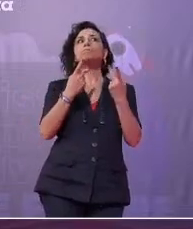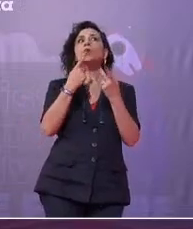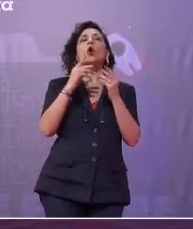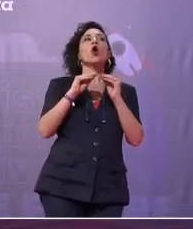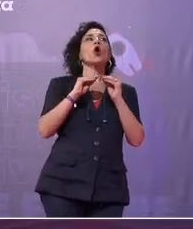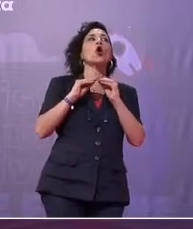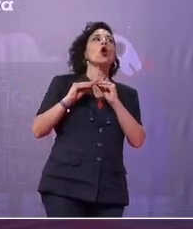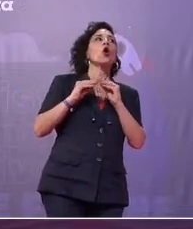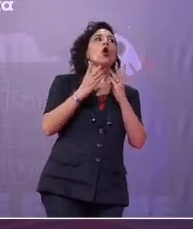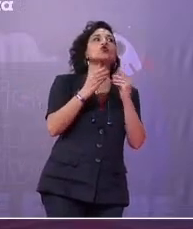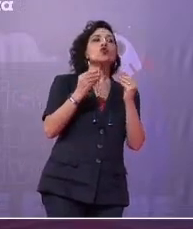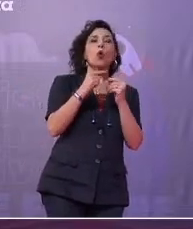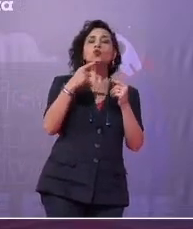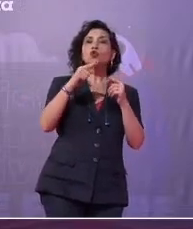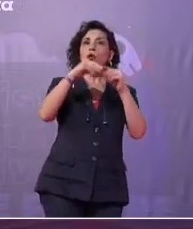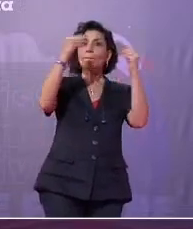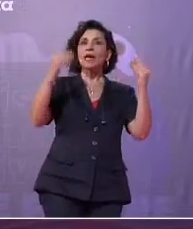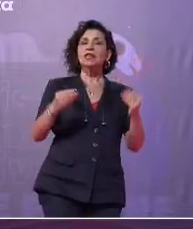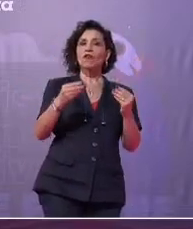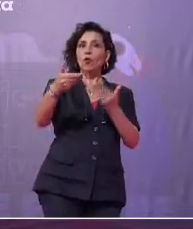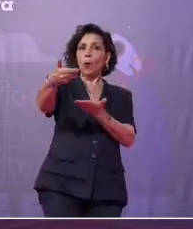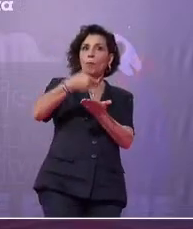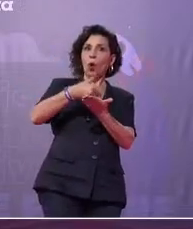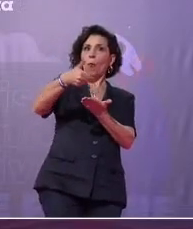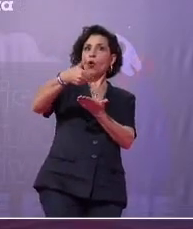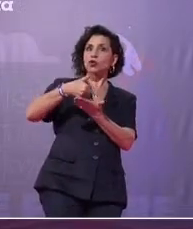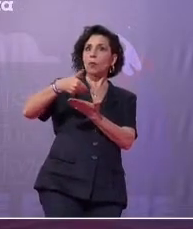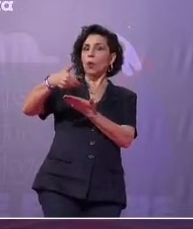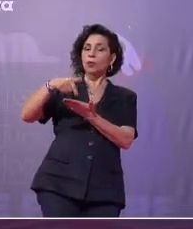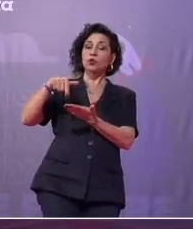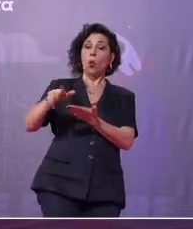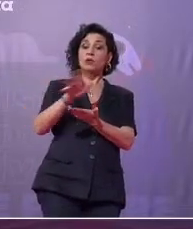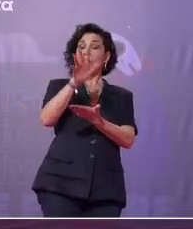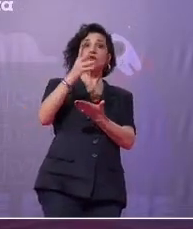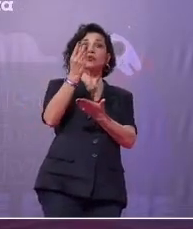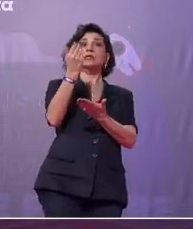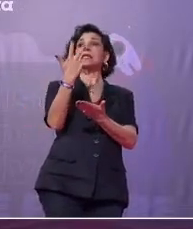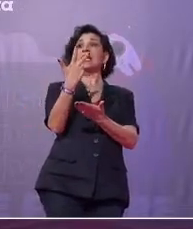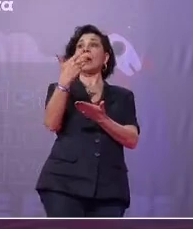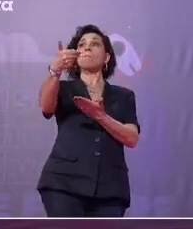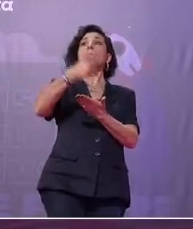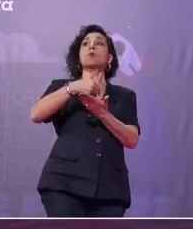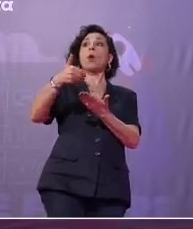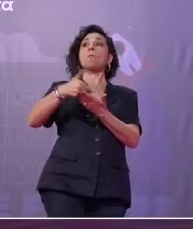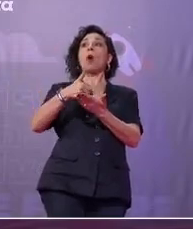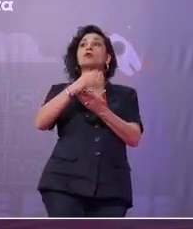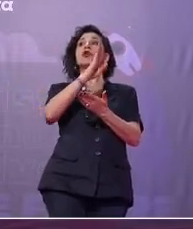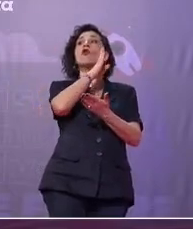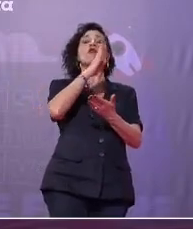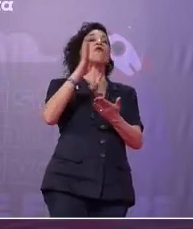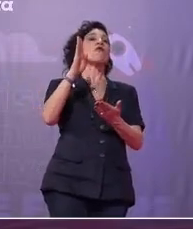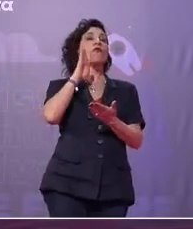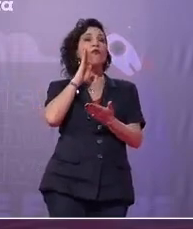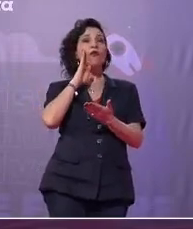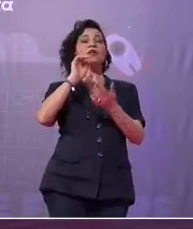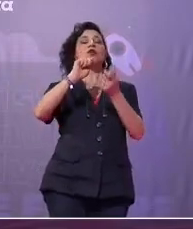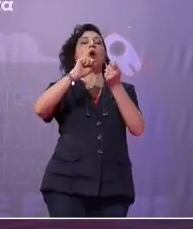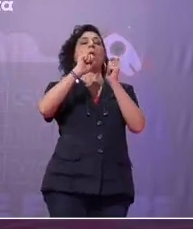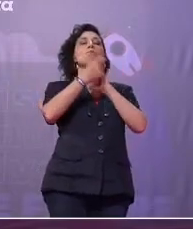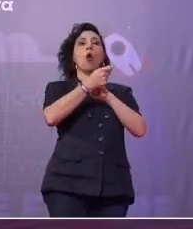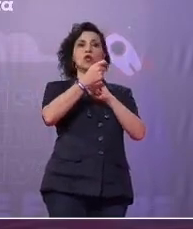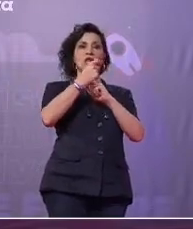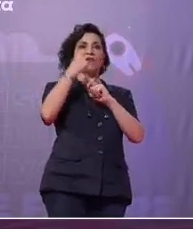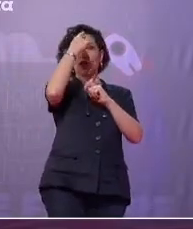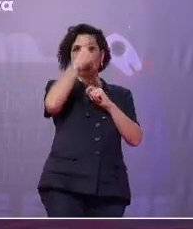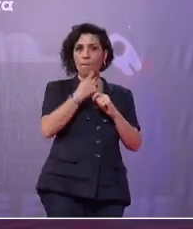soluzioni che Le piattaforme ci propongono in questo esempio ci sono tre soluzioni proposte da Facebook che modificano le immagini ne cambiano lo sfondo